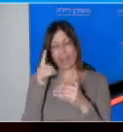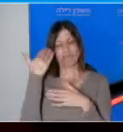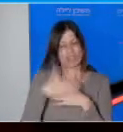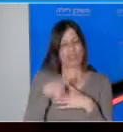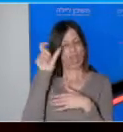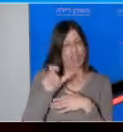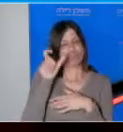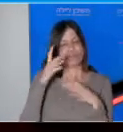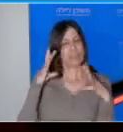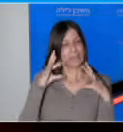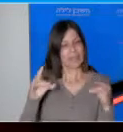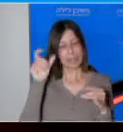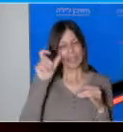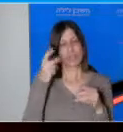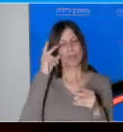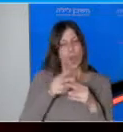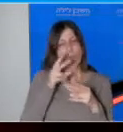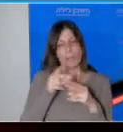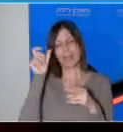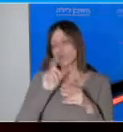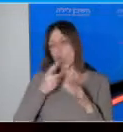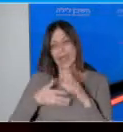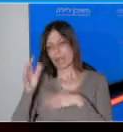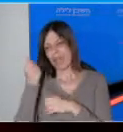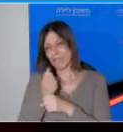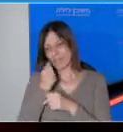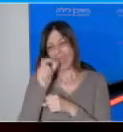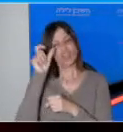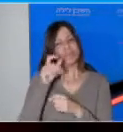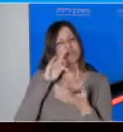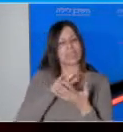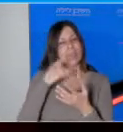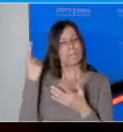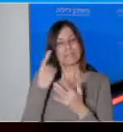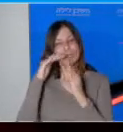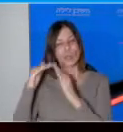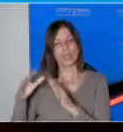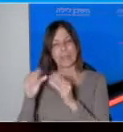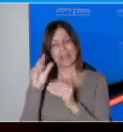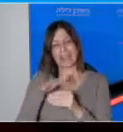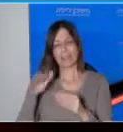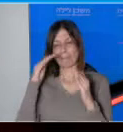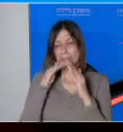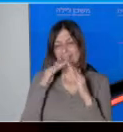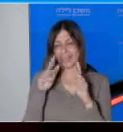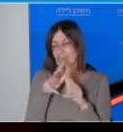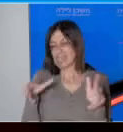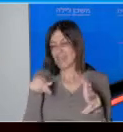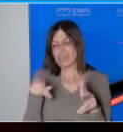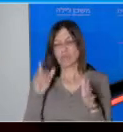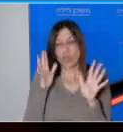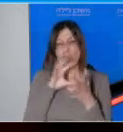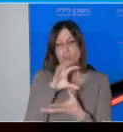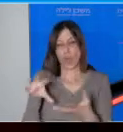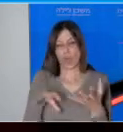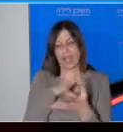נדבקים, אנשים חולים, אנשים לא הולכים לעבודה, אנשים נמצאים בבידוד עם הילדים בבית. הסיטואציה הזאת היא סיטואציה מאוד מאוד